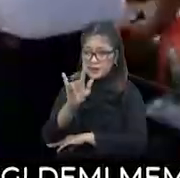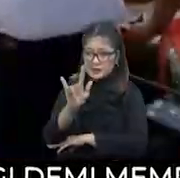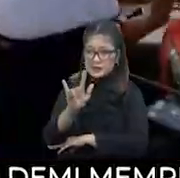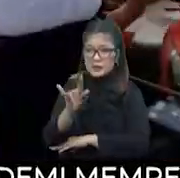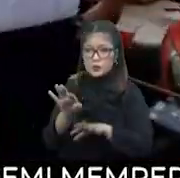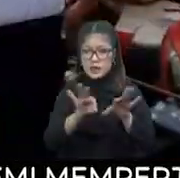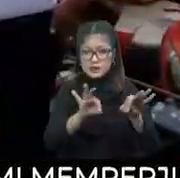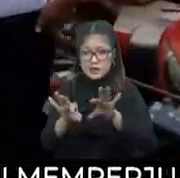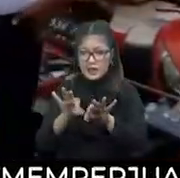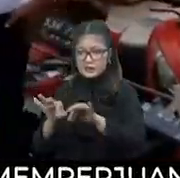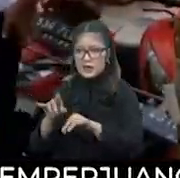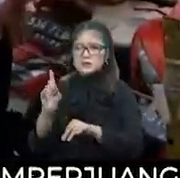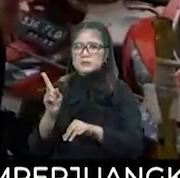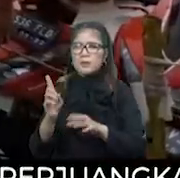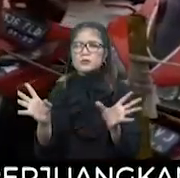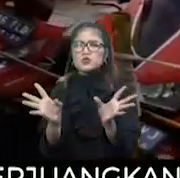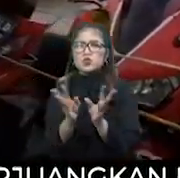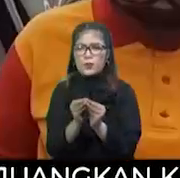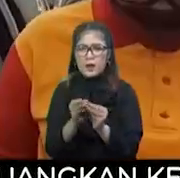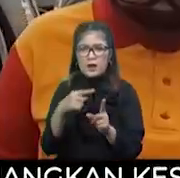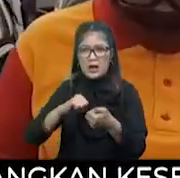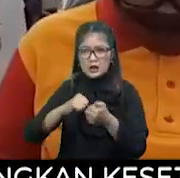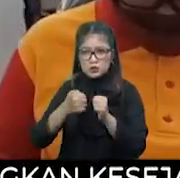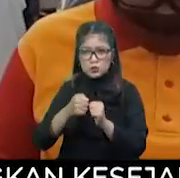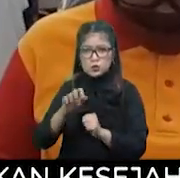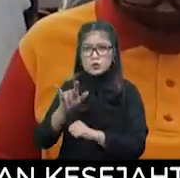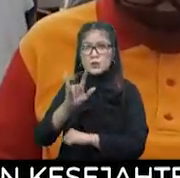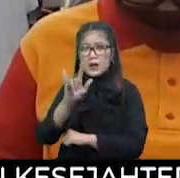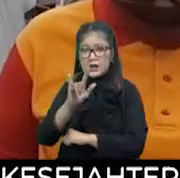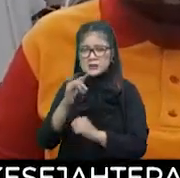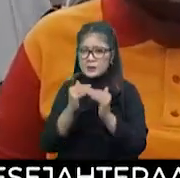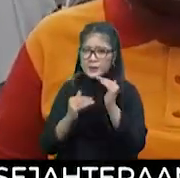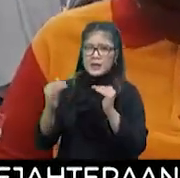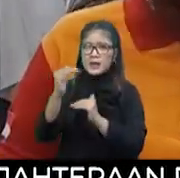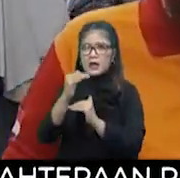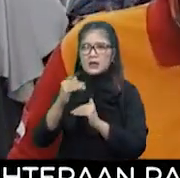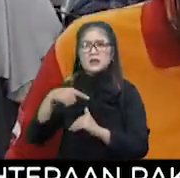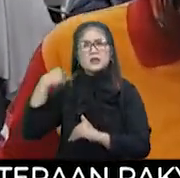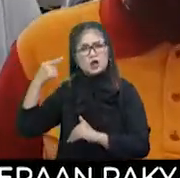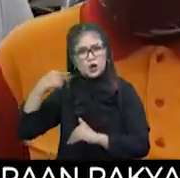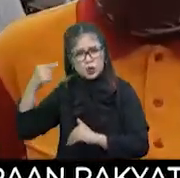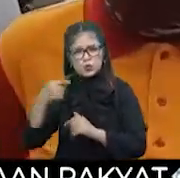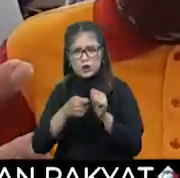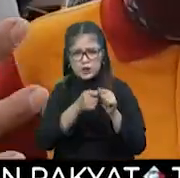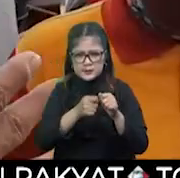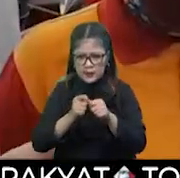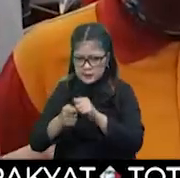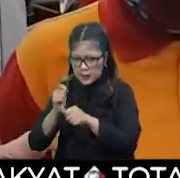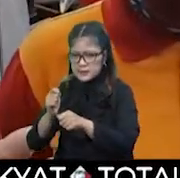harian COVID-19 di Kota Bekasi yang kembali meningkat. Dan ini terus akan kita lakukan, nanti setelah dari stasiun Bekasi,